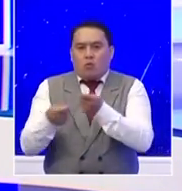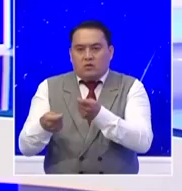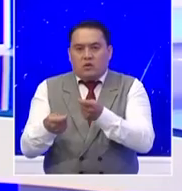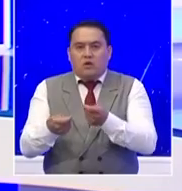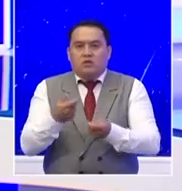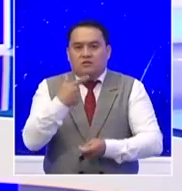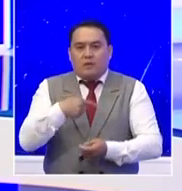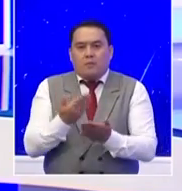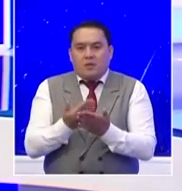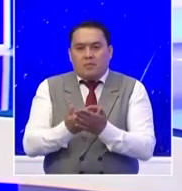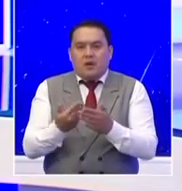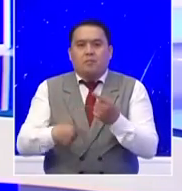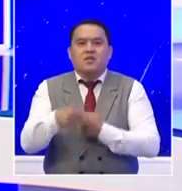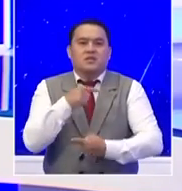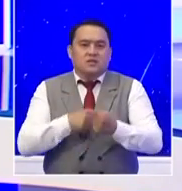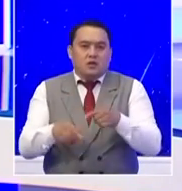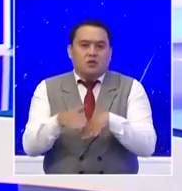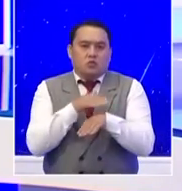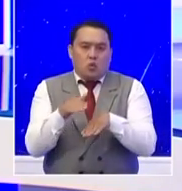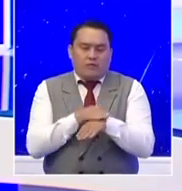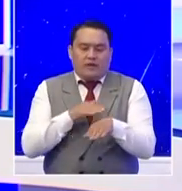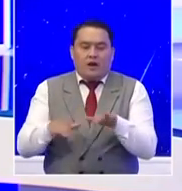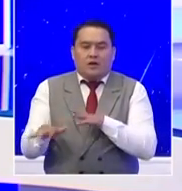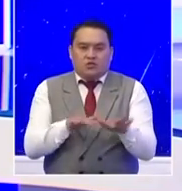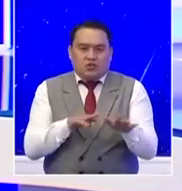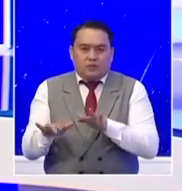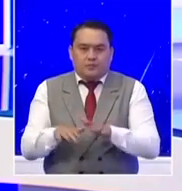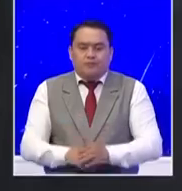и своим примером призывают предпринимателей к благотворительности.